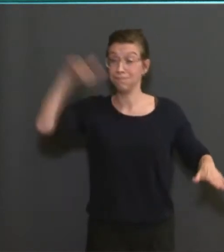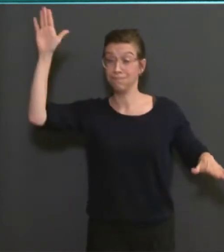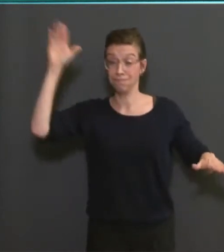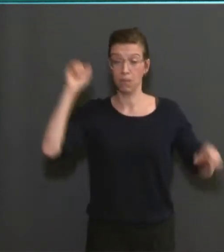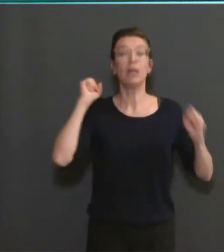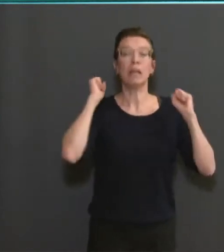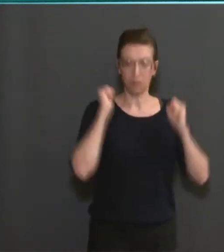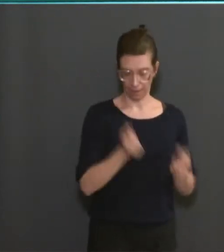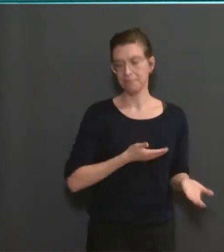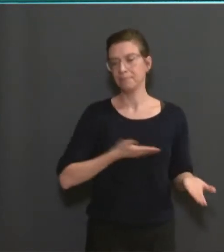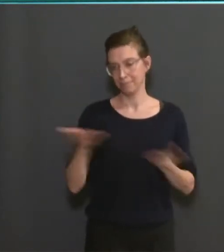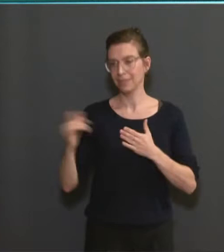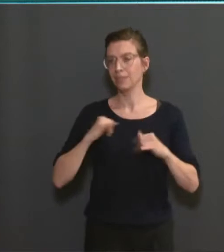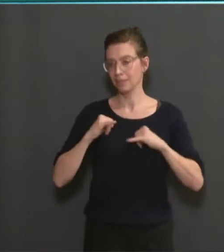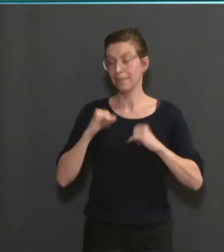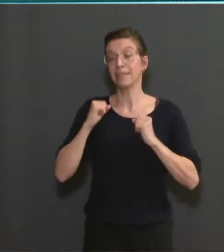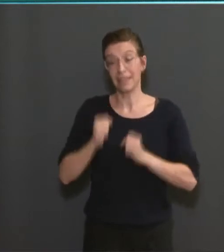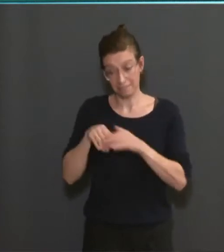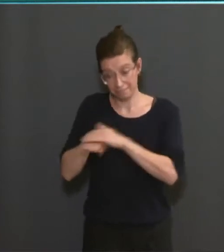kunnen belanden.